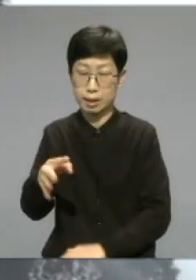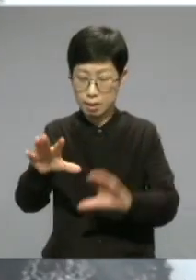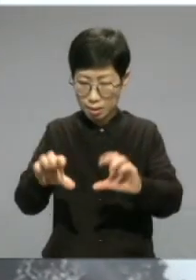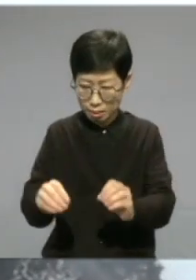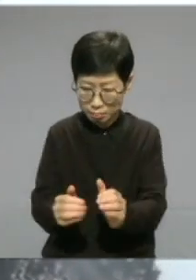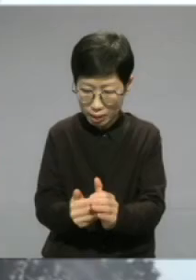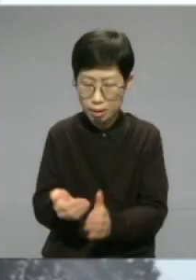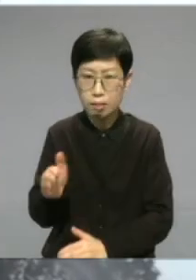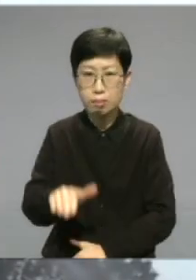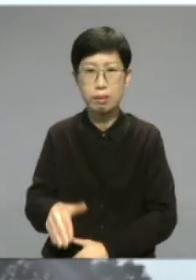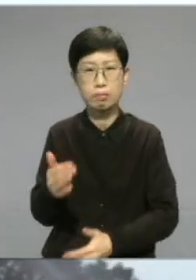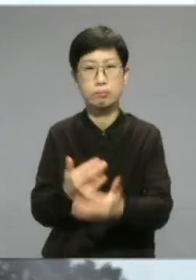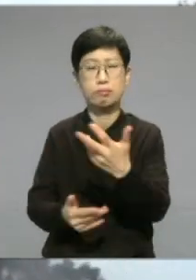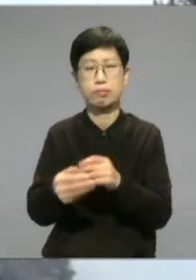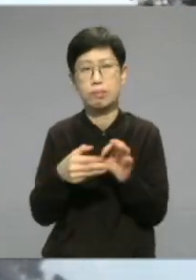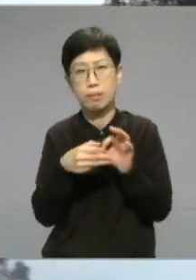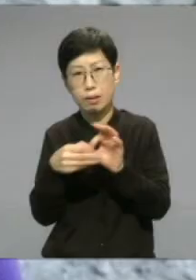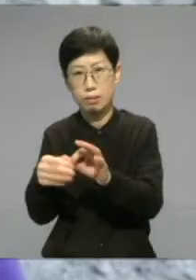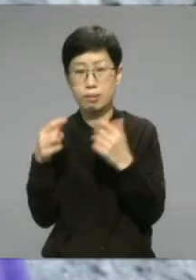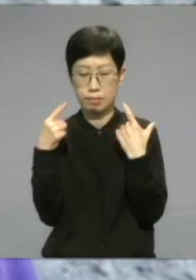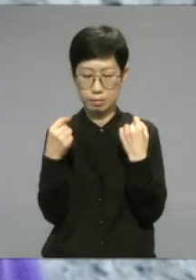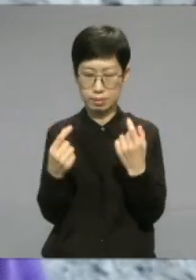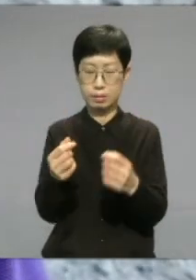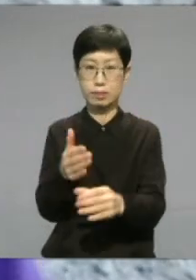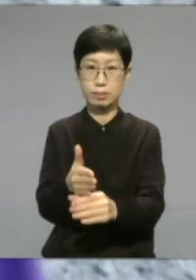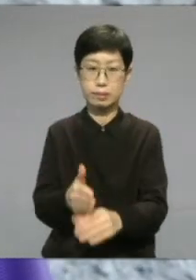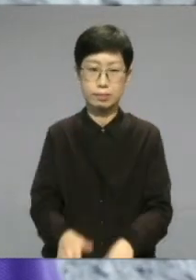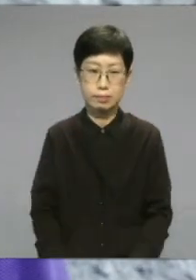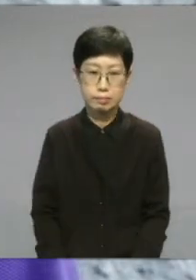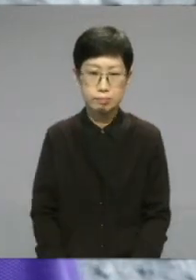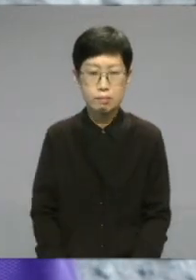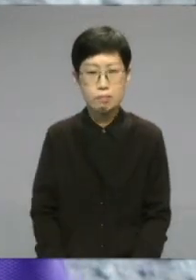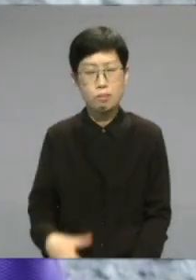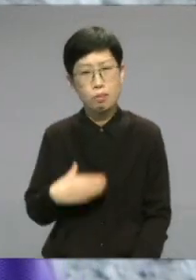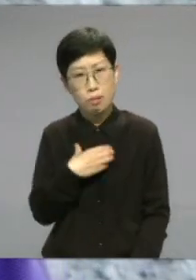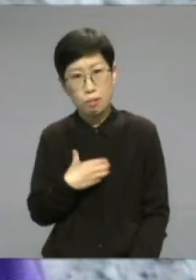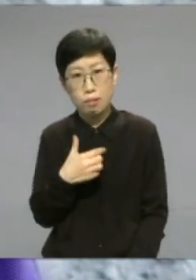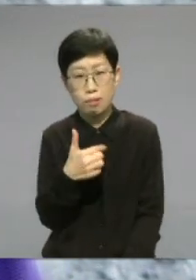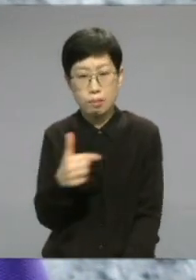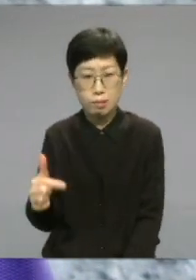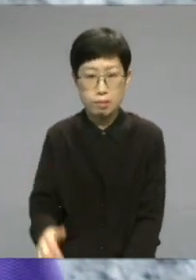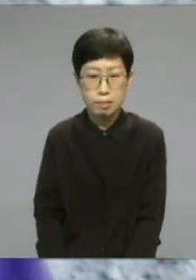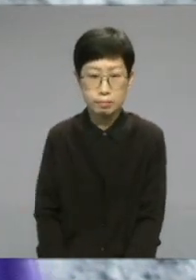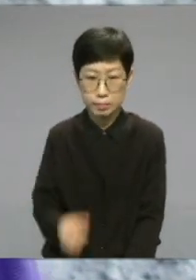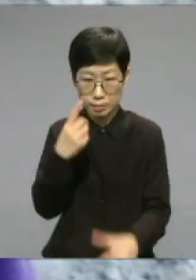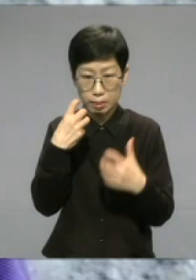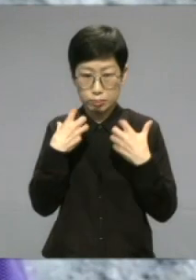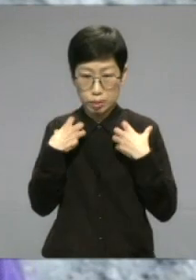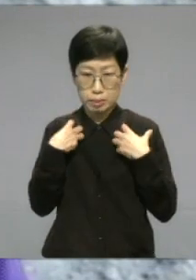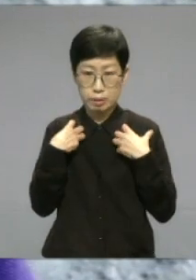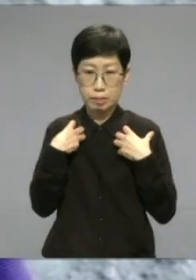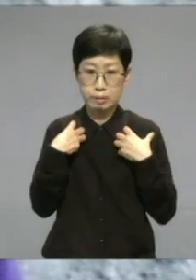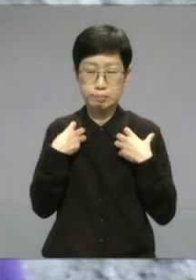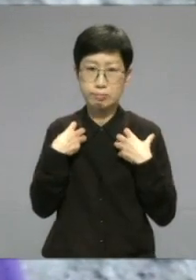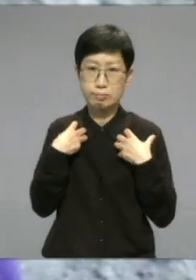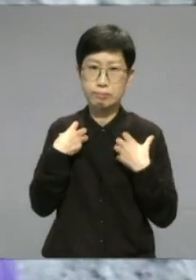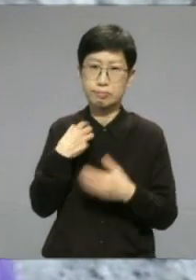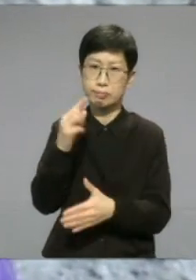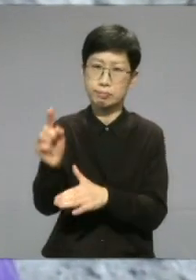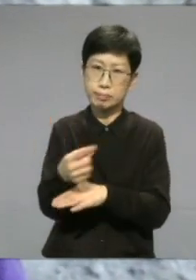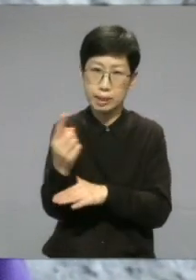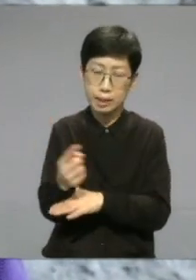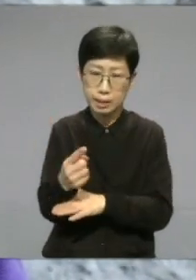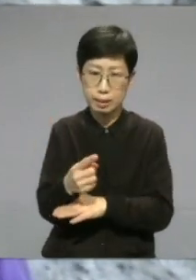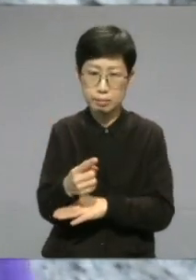산불은 여전히 계속되고 있습니다. Pues sí es preocupante, es bastante preocupante, es interesante que las autoridades nos manden más apoyo, de